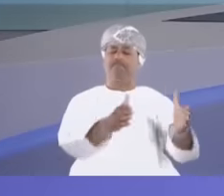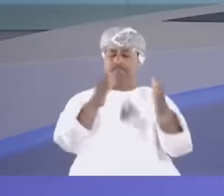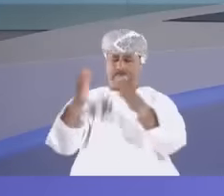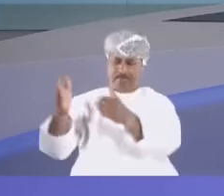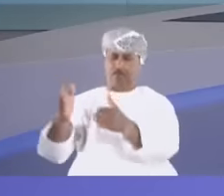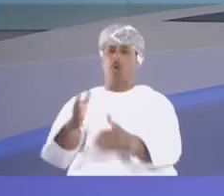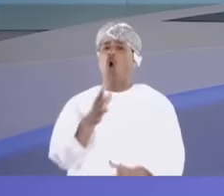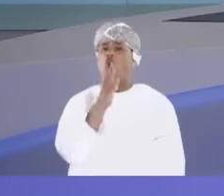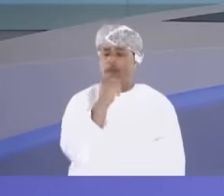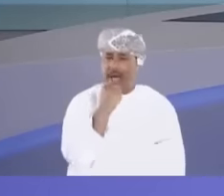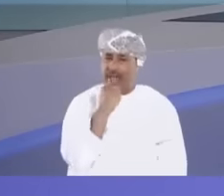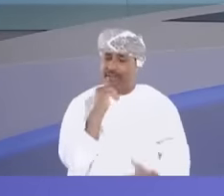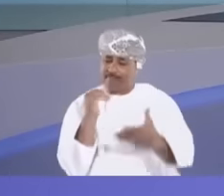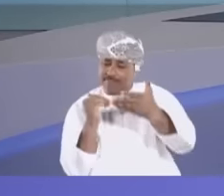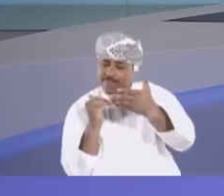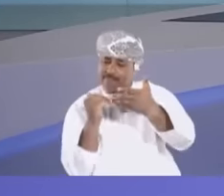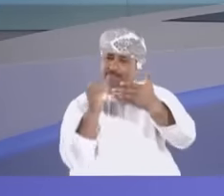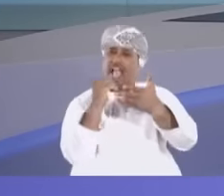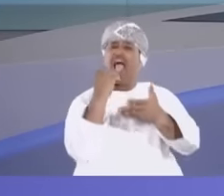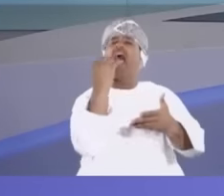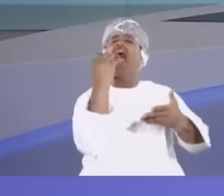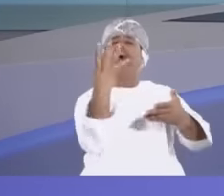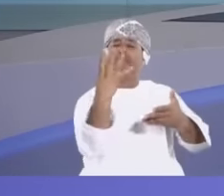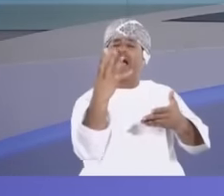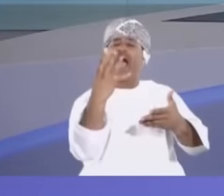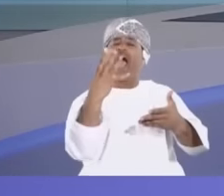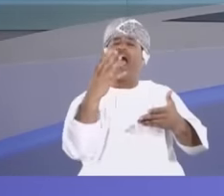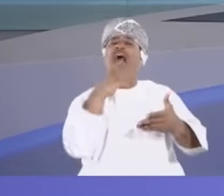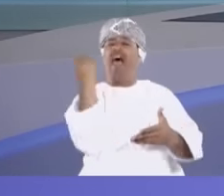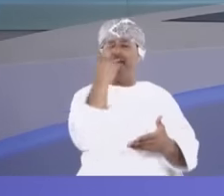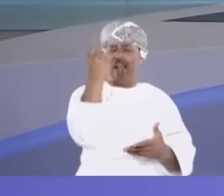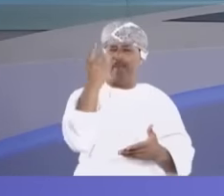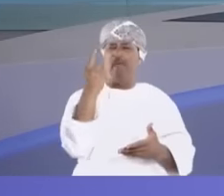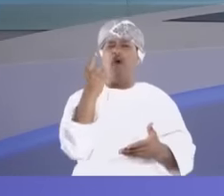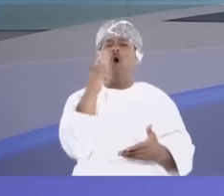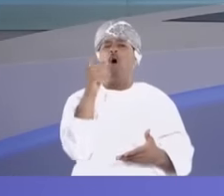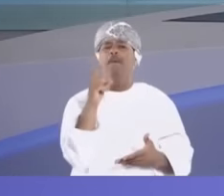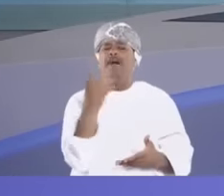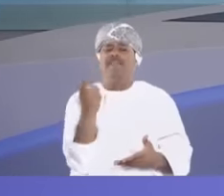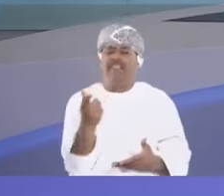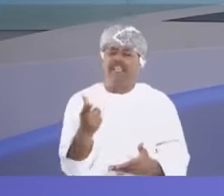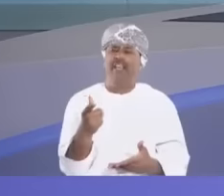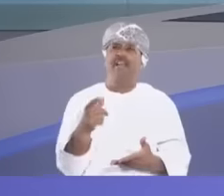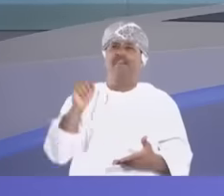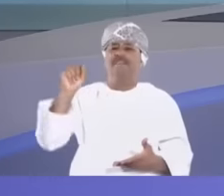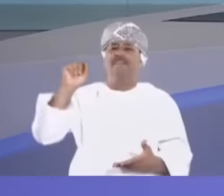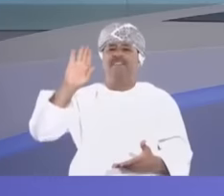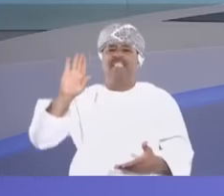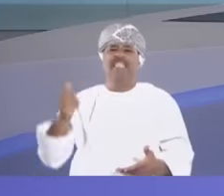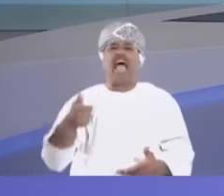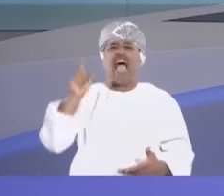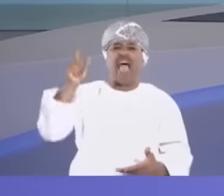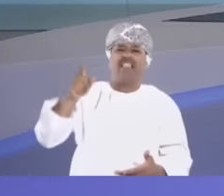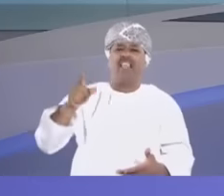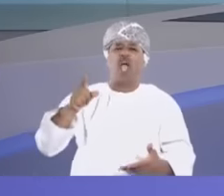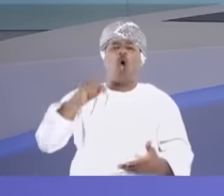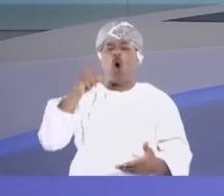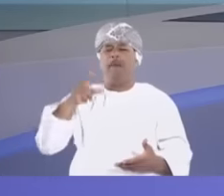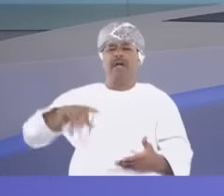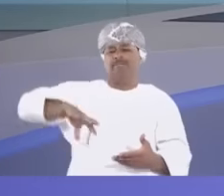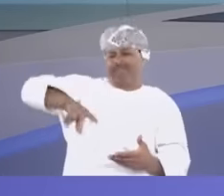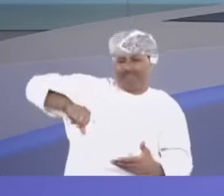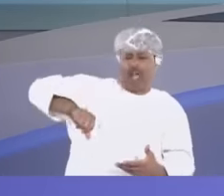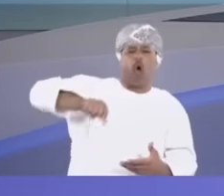تقدمت السلطنة 4 مراكز في الترتيب العالمي لمؤشر مدركات الفساد لعام 2015 لتحتل